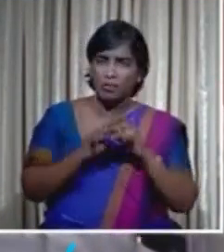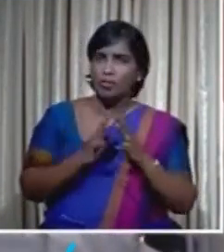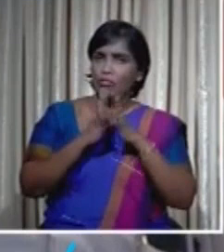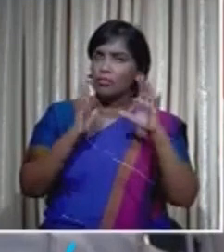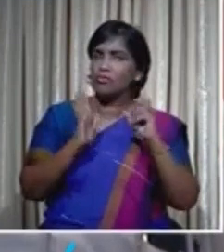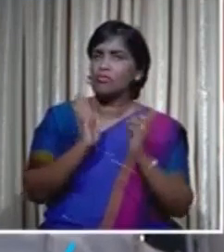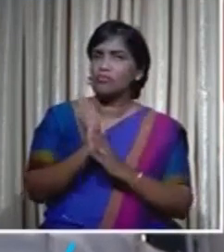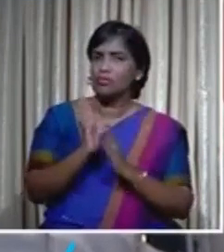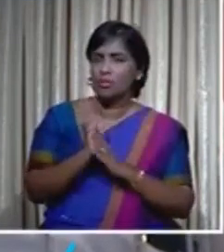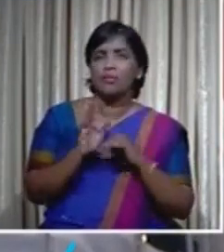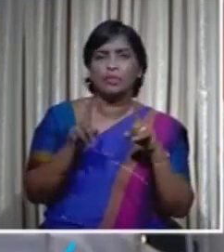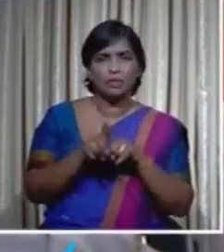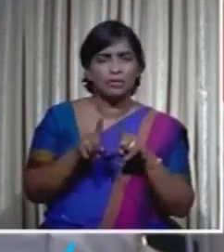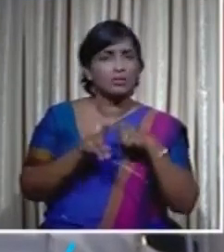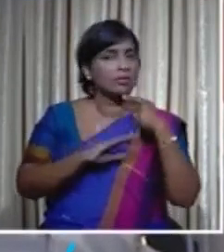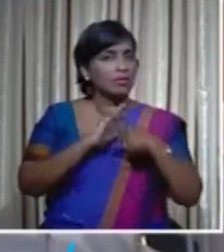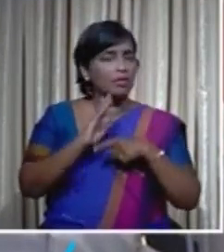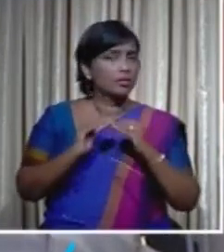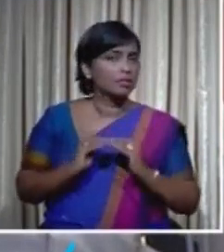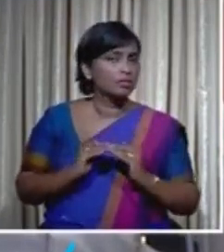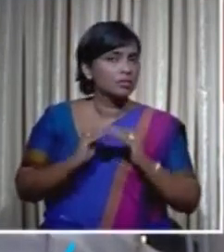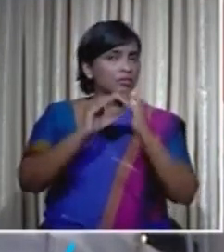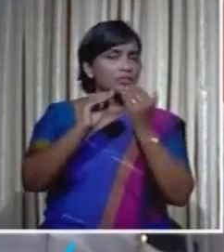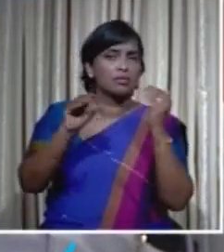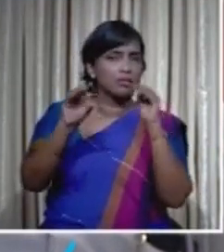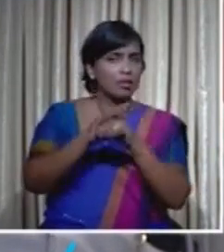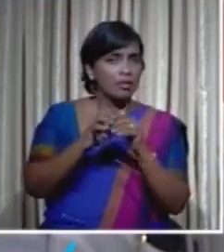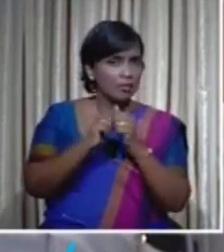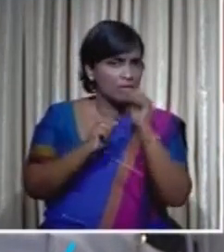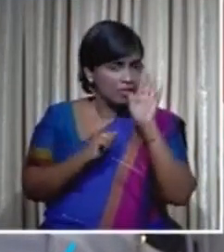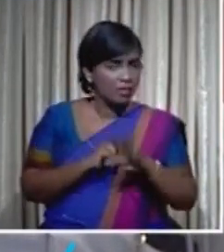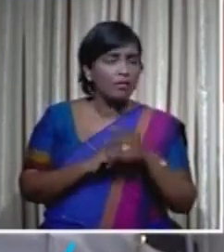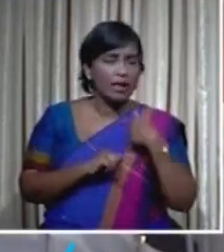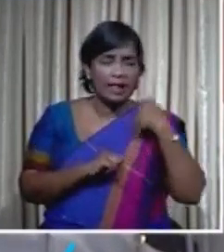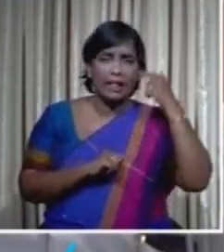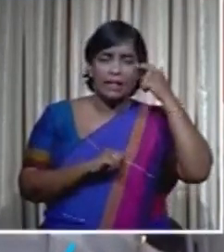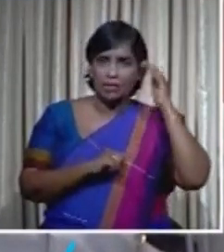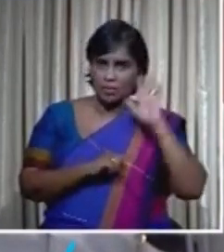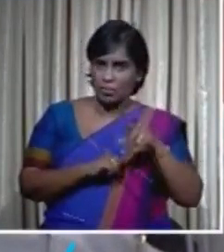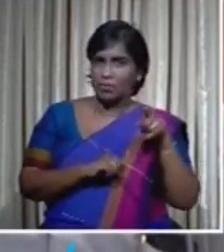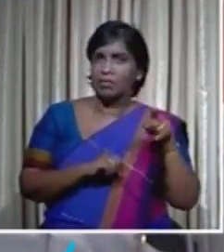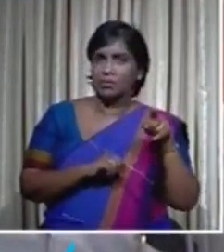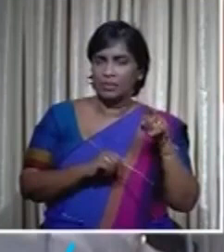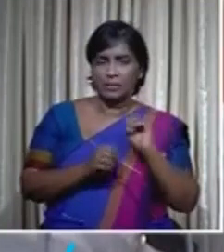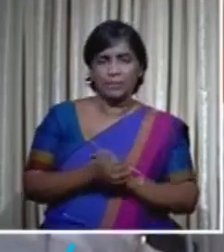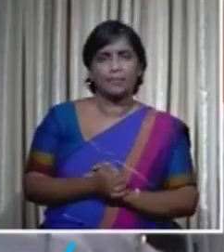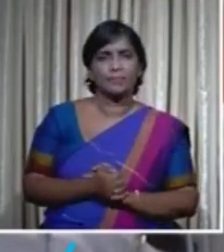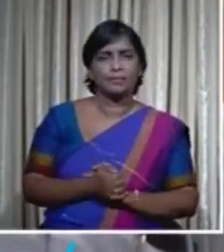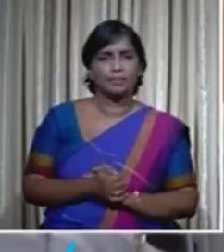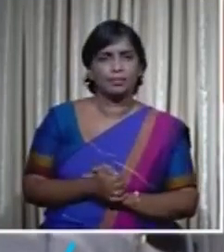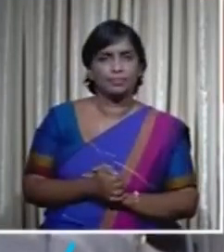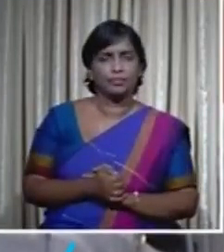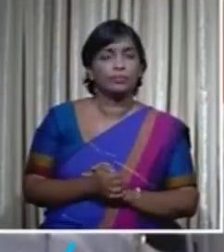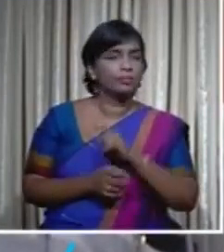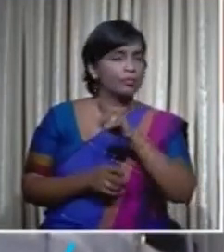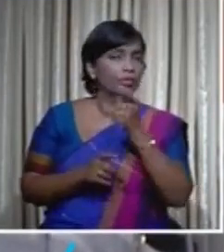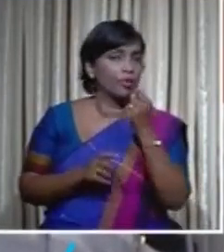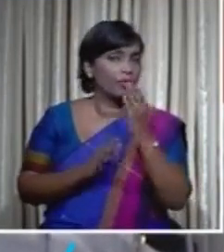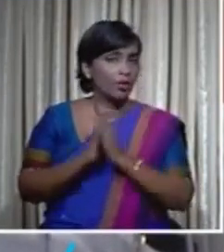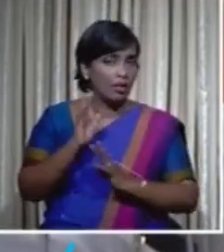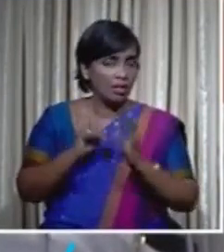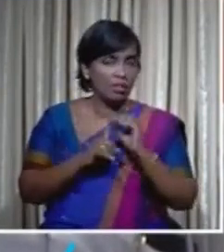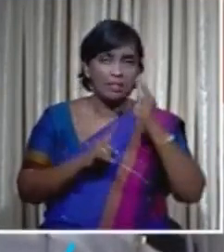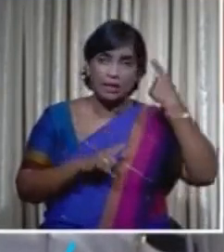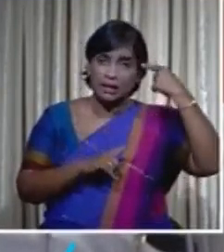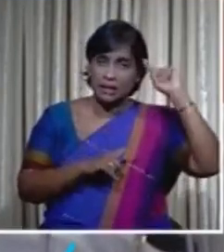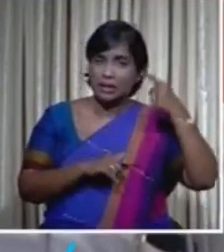Nadte Katiwala the Kerra. Tapi usai itu, nihal sendiri kawan di orang niram. Netu kuda, gawuran nidiya macam, fasil raja baksa abargal,